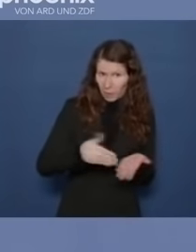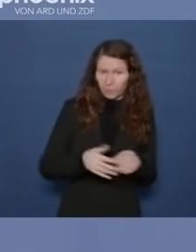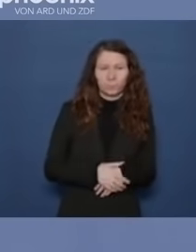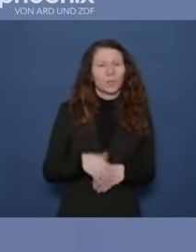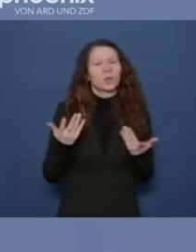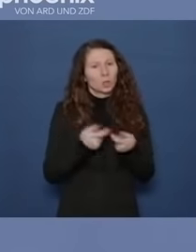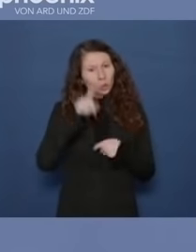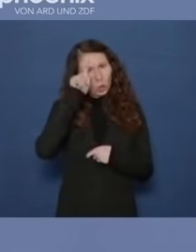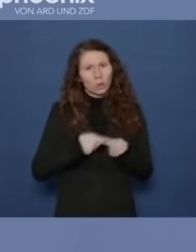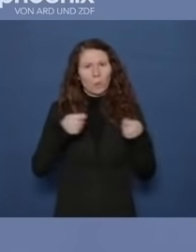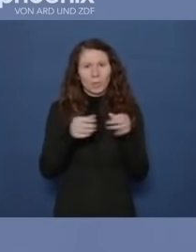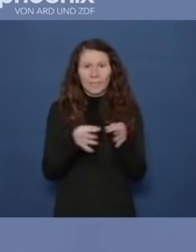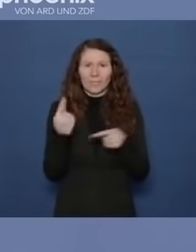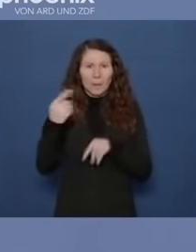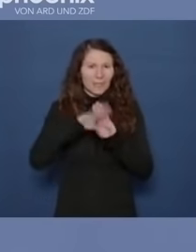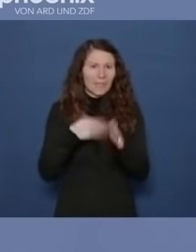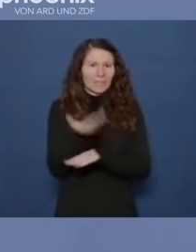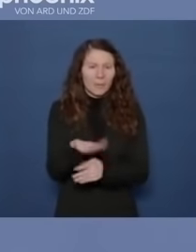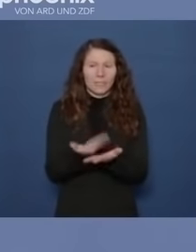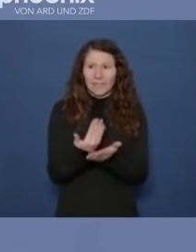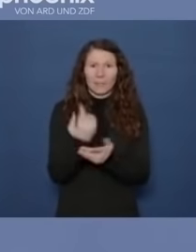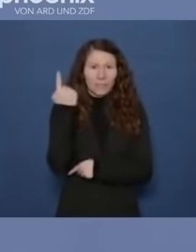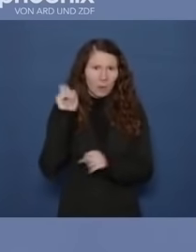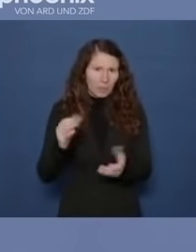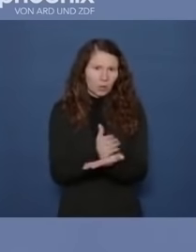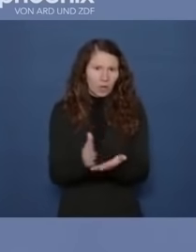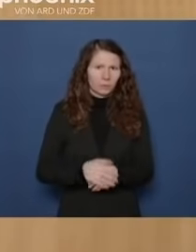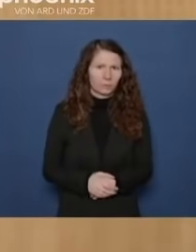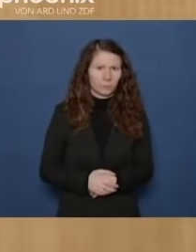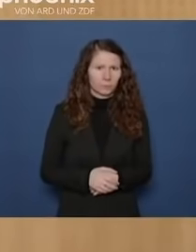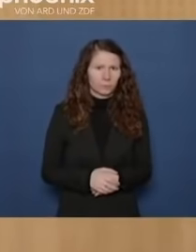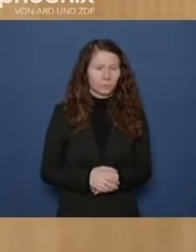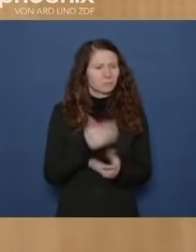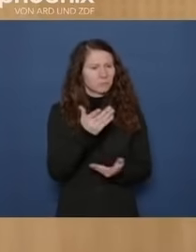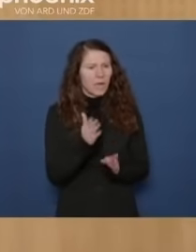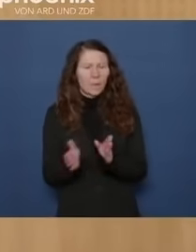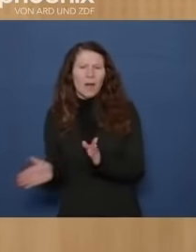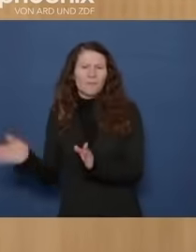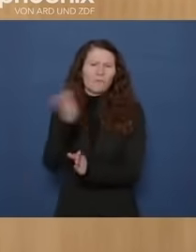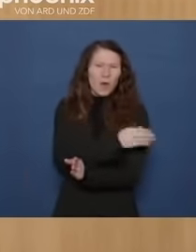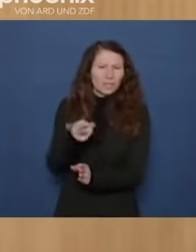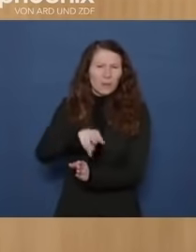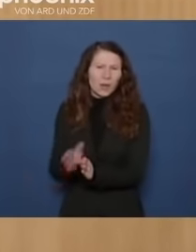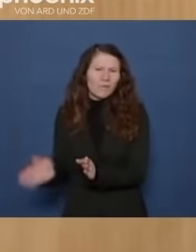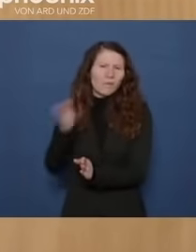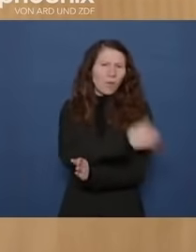Deutsche Bundestag als Gesetzgeber. Bitte? Warum ist die Vorlaufzeit so lange, 2 Monate?